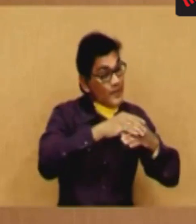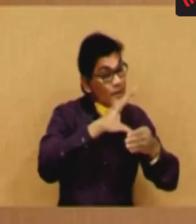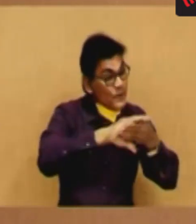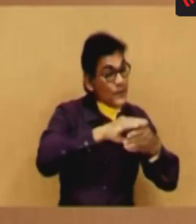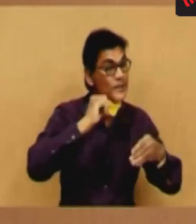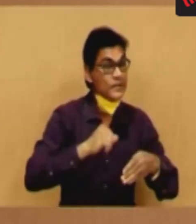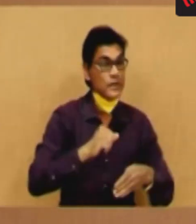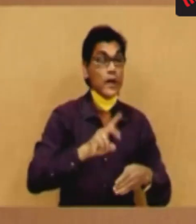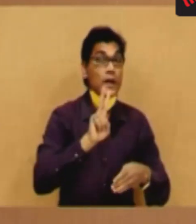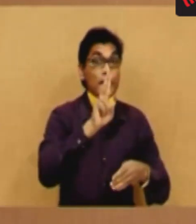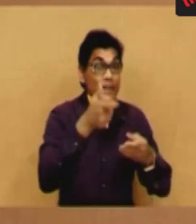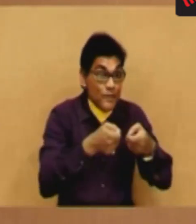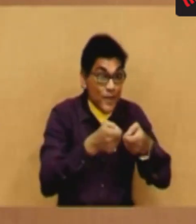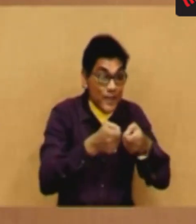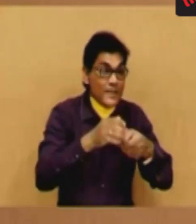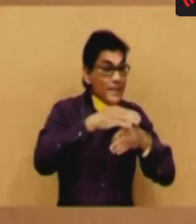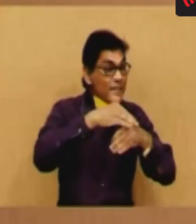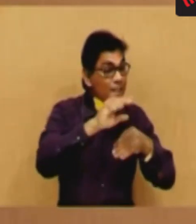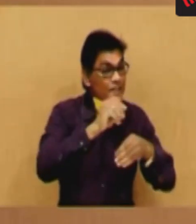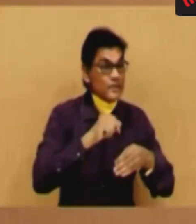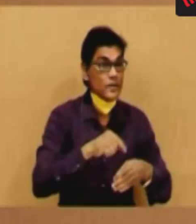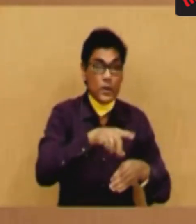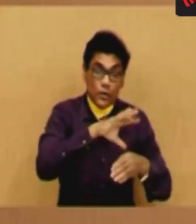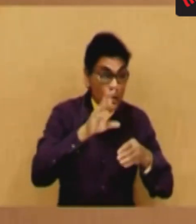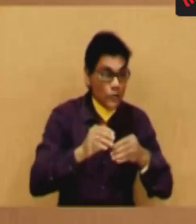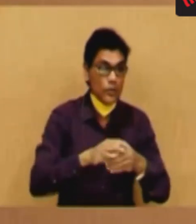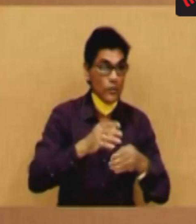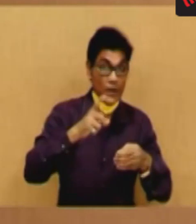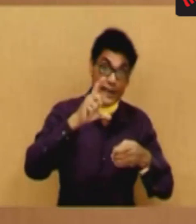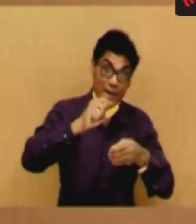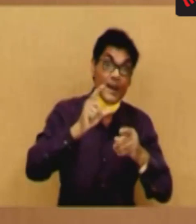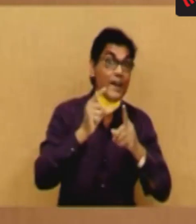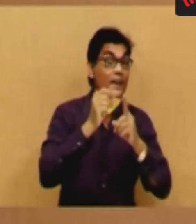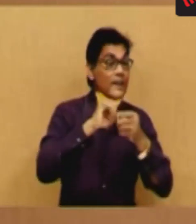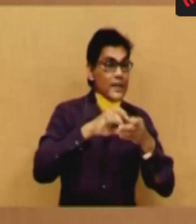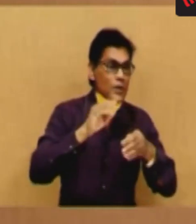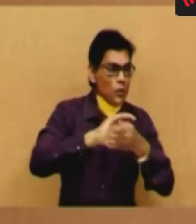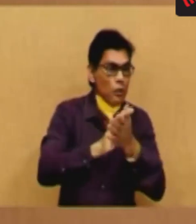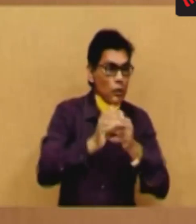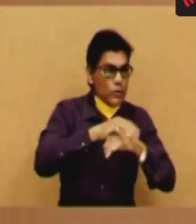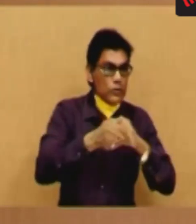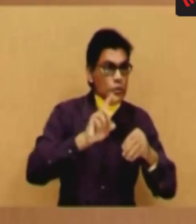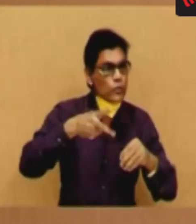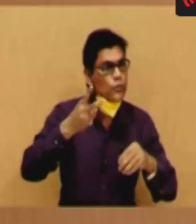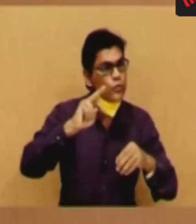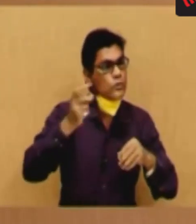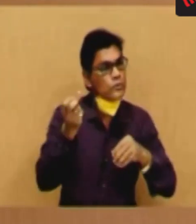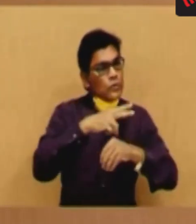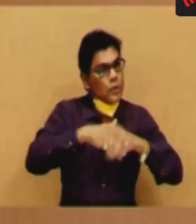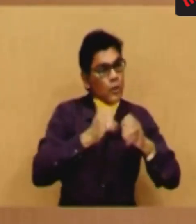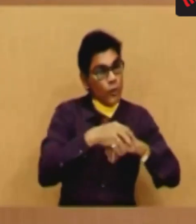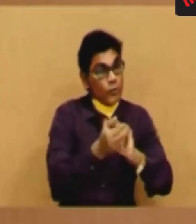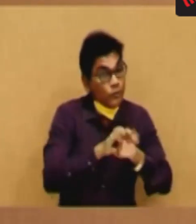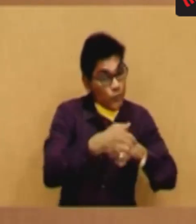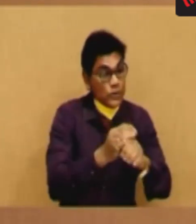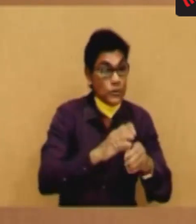ଦେଉଛନ୍ତି ଟିଭି ରିମୋଟ୍ରେ ହାତ ଦେଉଛନ୍ତି ସେହିସବୁ ଜିନିଷ ଗୁଡ଼ିକ ଡେଟଲ ପାଣିରେ ହେଉ ସାବୁନ ପାଣିରେ ହେଉ ଦିନକୁ 2-3 ଥର ନିଶ୍ଚୟ